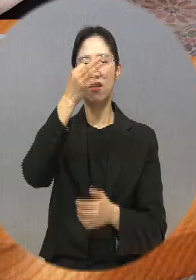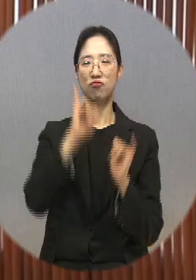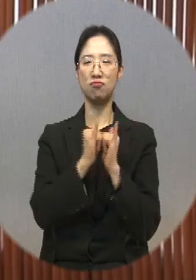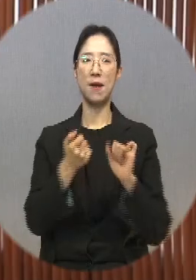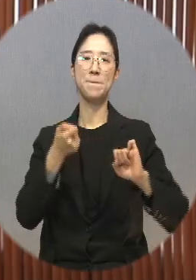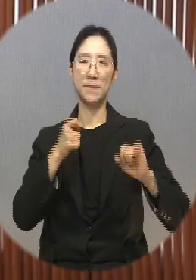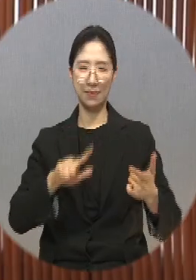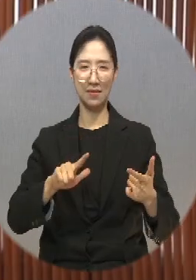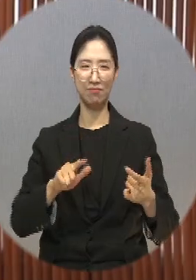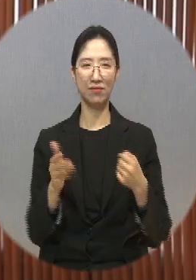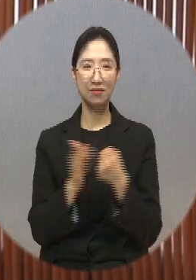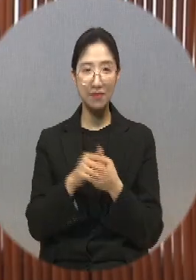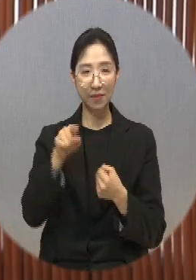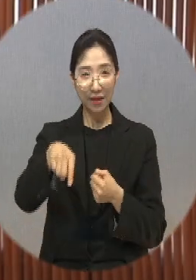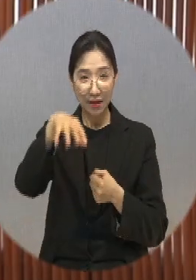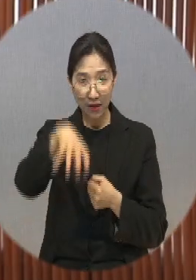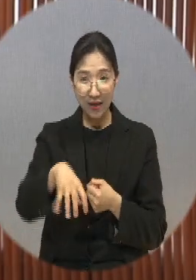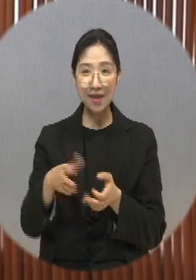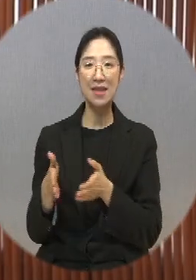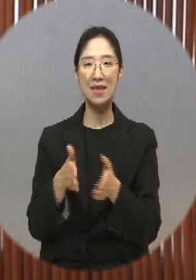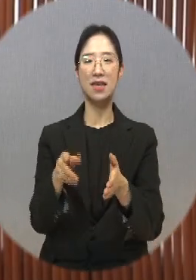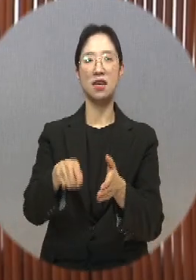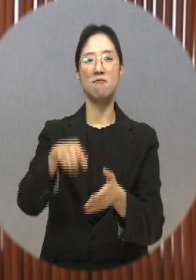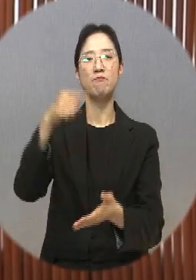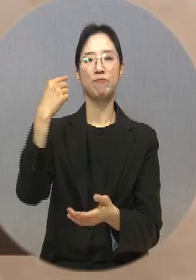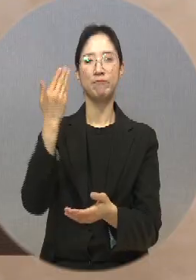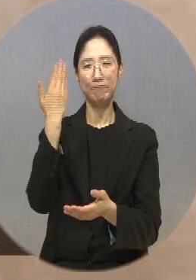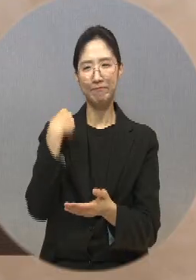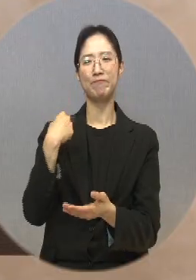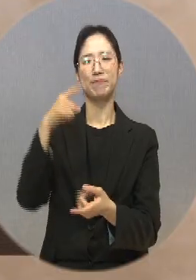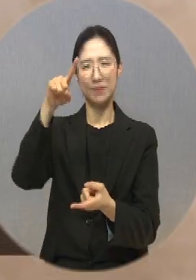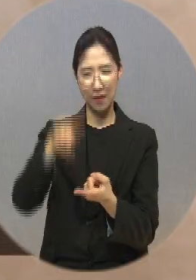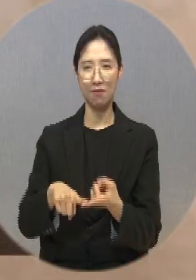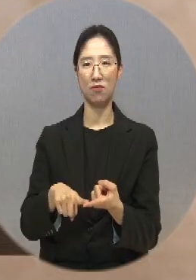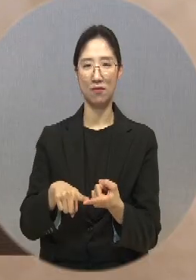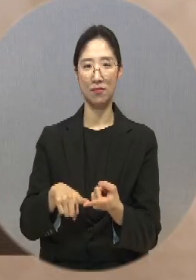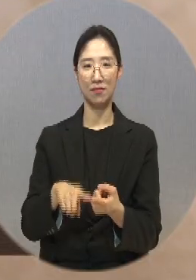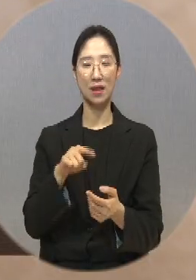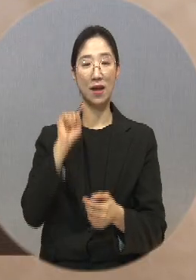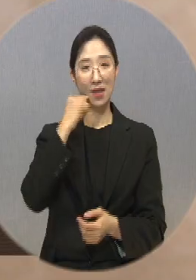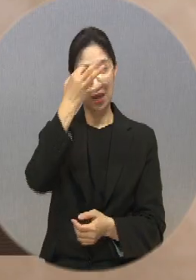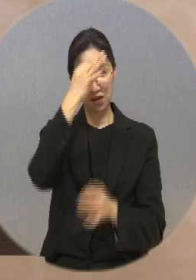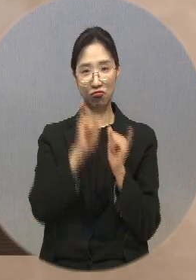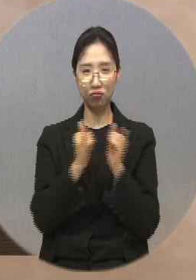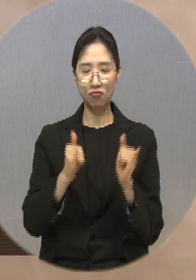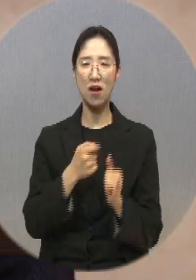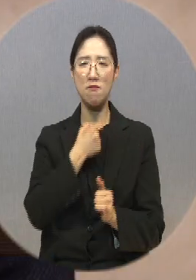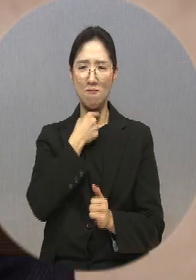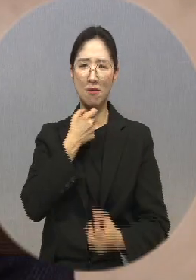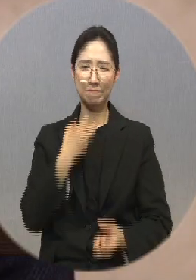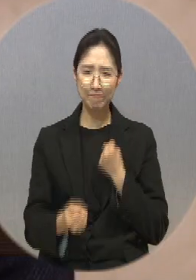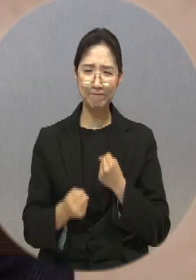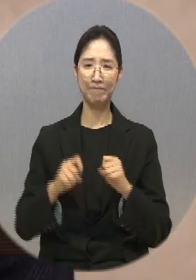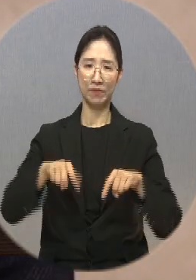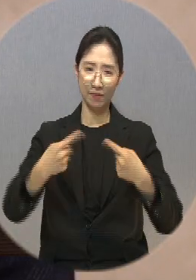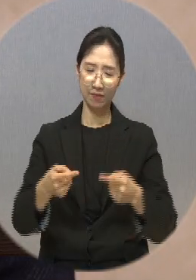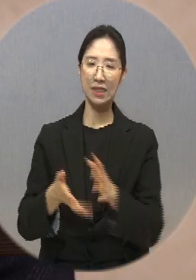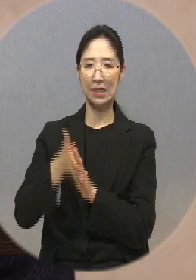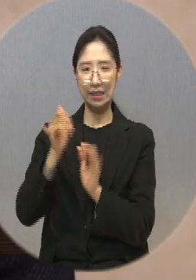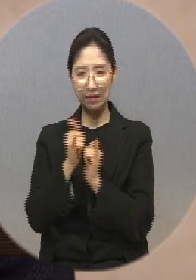거죠. 그래서 그 길을 남겨놓은 거예요. 그래서 그런 식의 예술가들의 자발적 행위들, 또